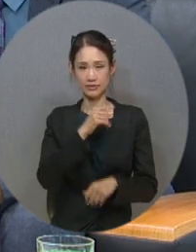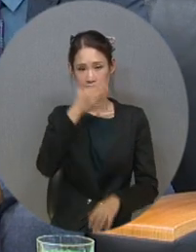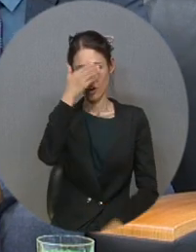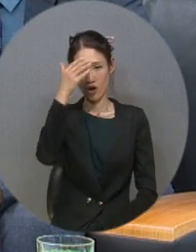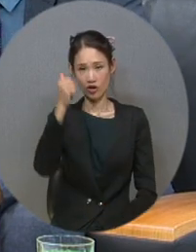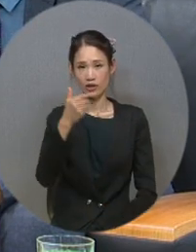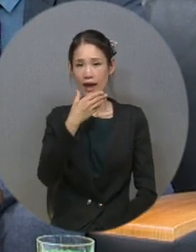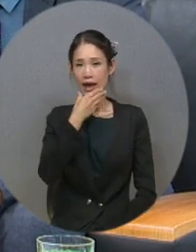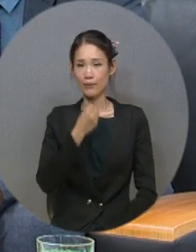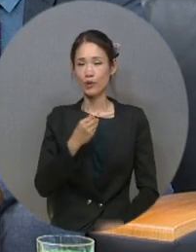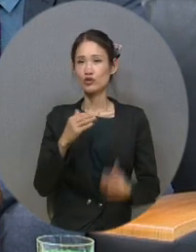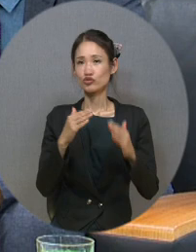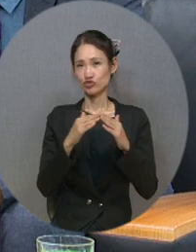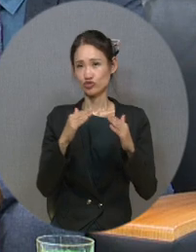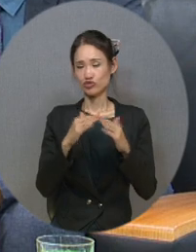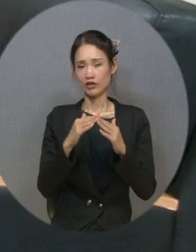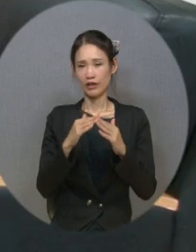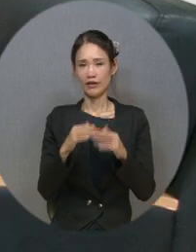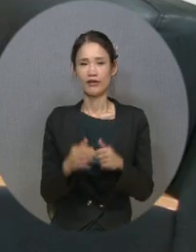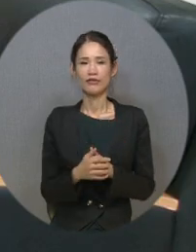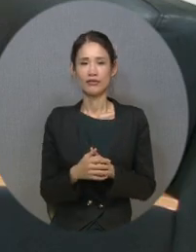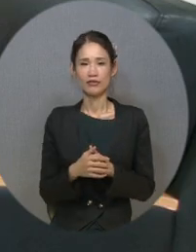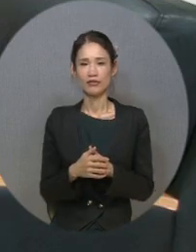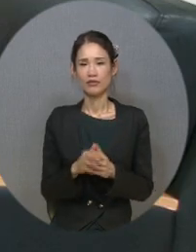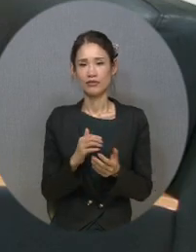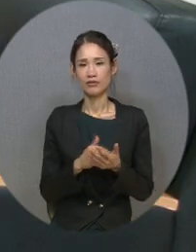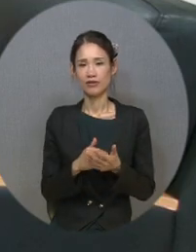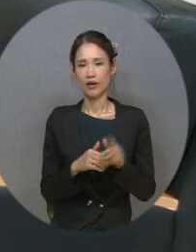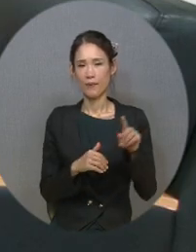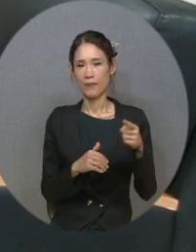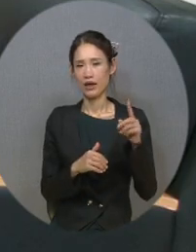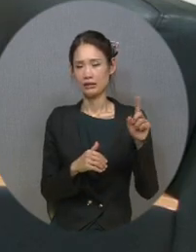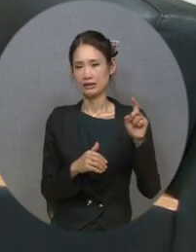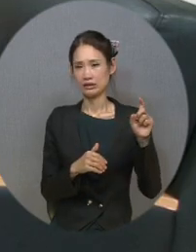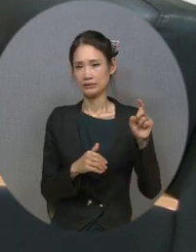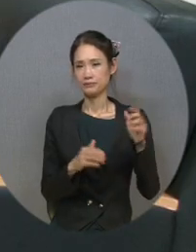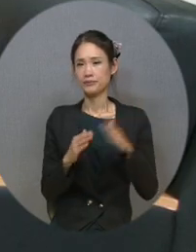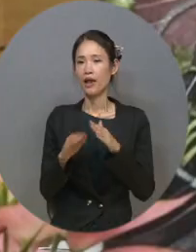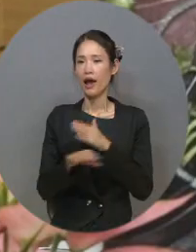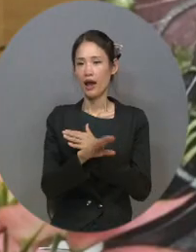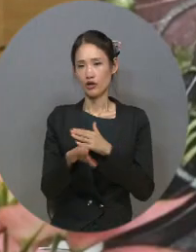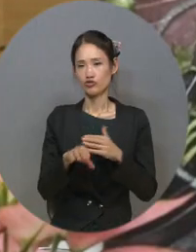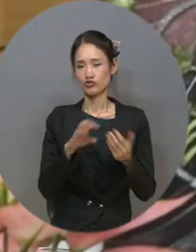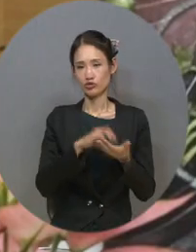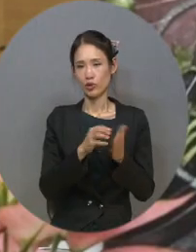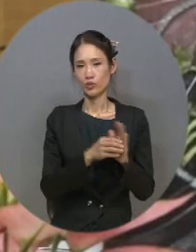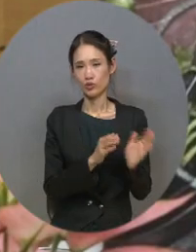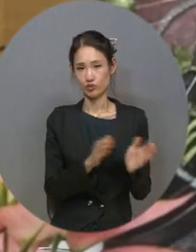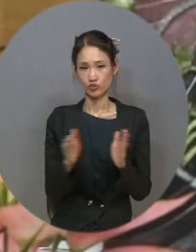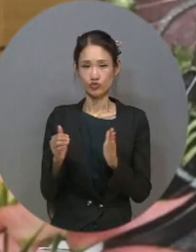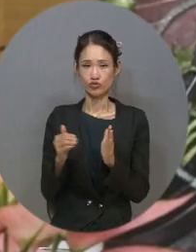청년 행복주택이라 그래가지고 110가구 정도를 준비하고 있습니다. 네. 주거비 부담이 줄면 역시